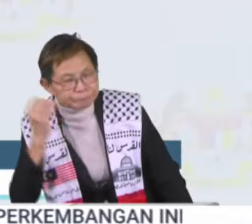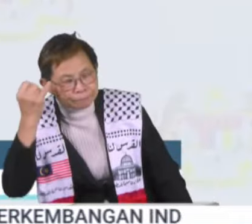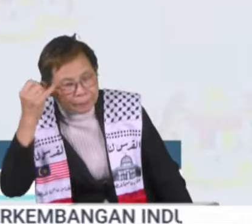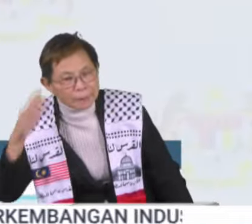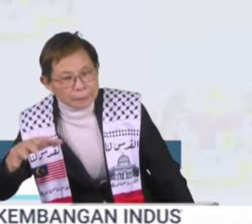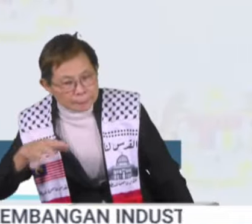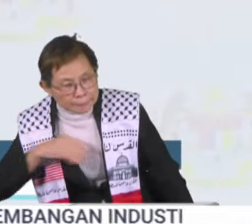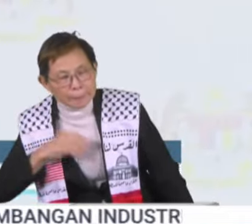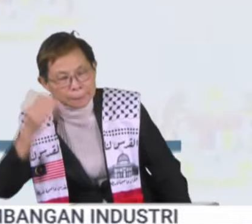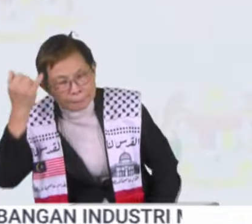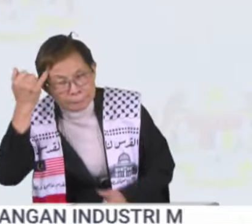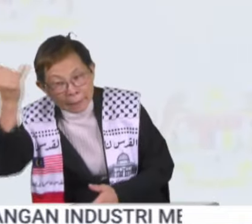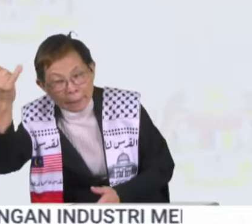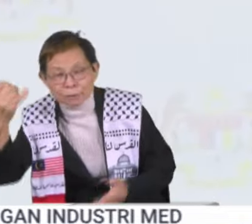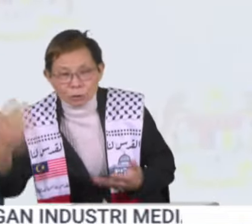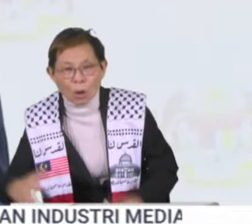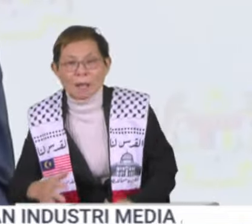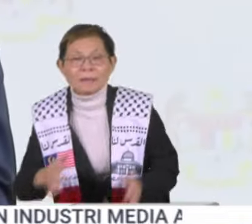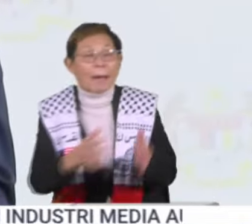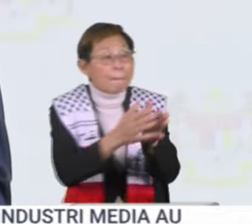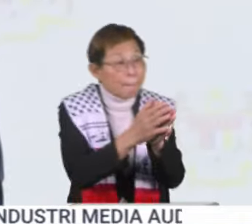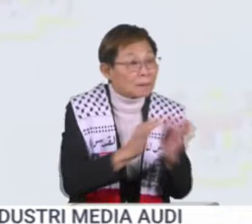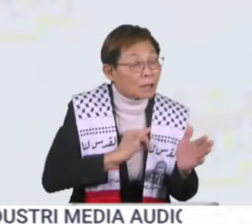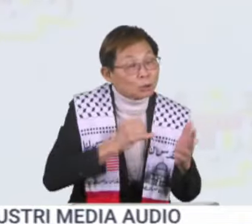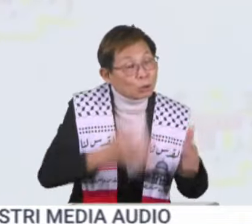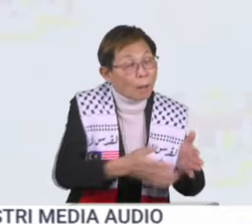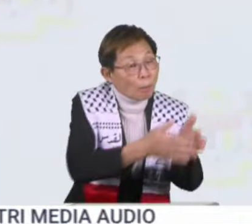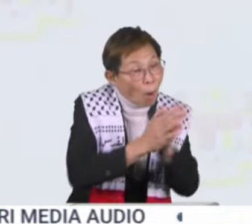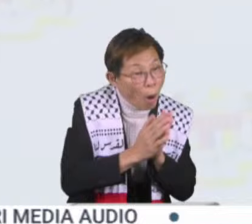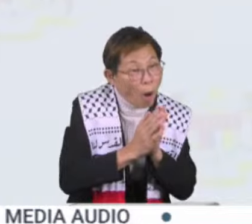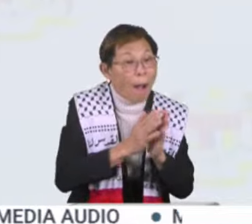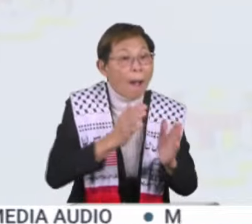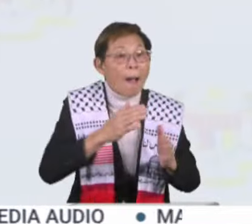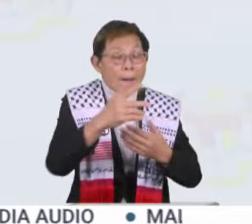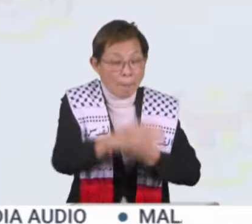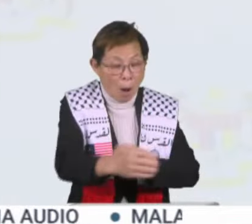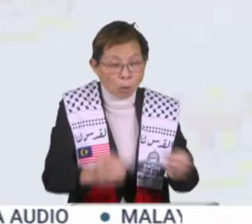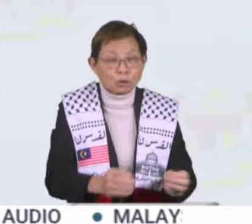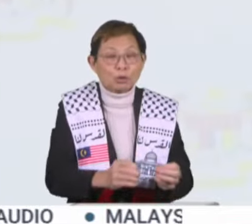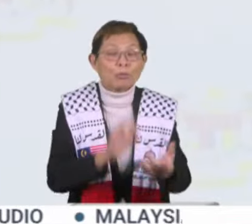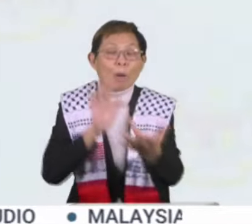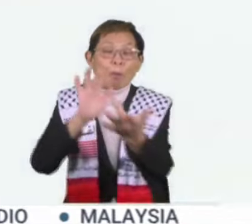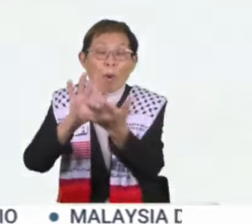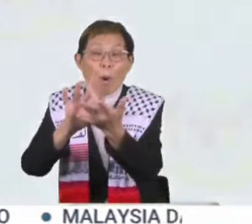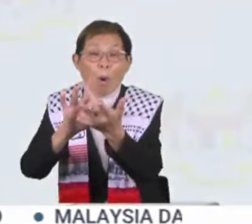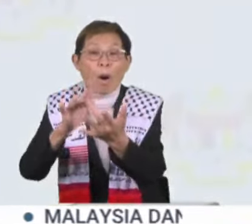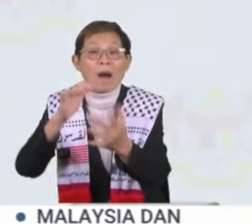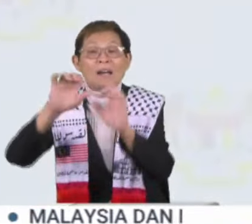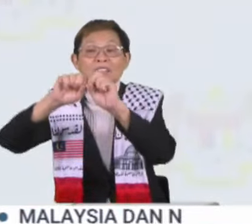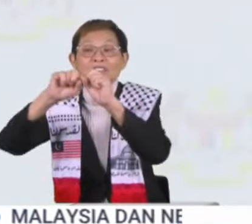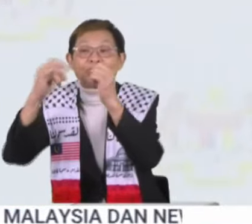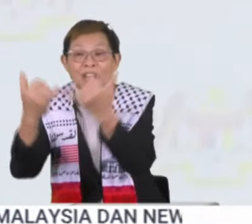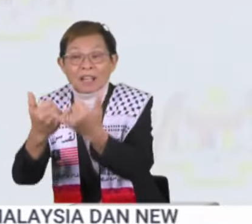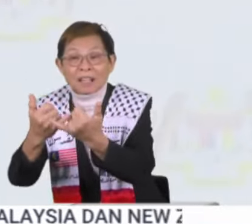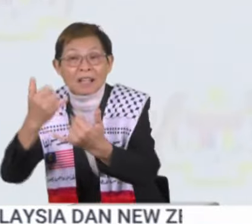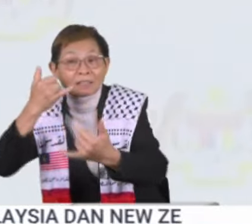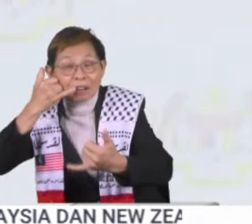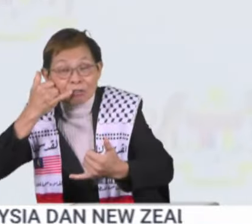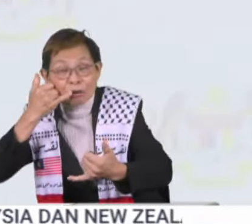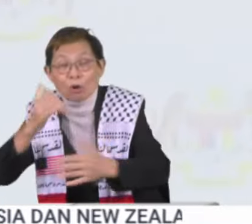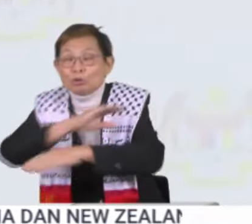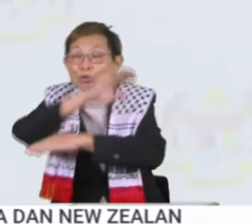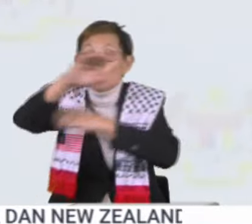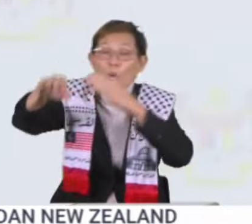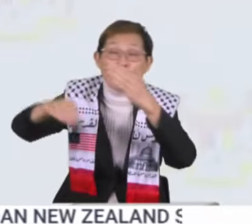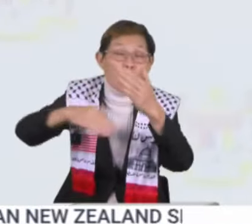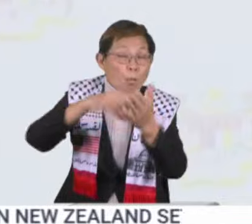dan saya telah meminta supaya pihak kementerian berhubung dengan syarikat-syarikat telekomunikasi. Maka semua pengamal